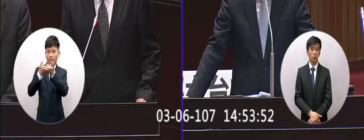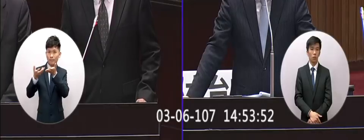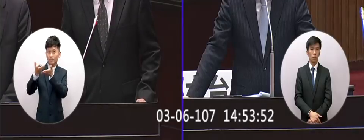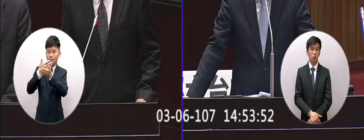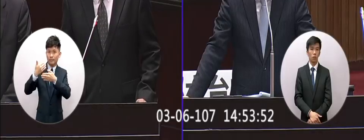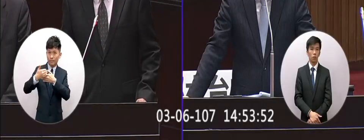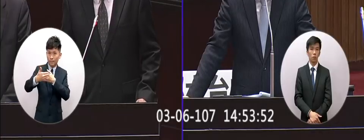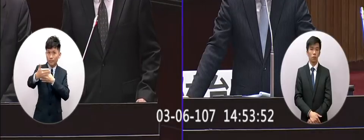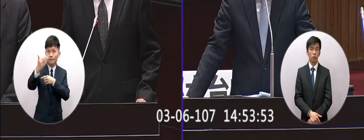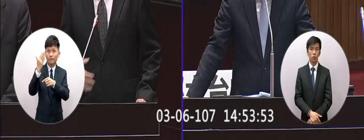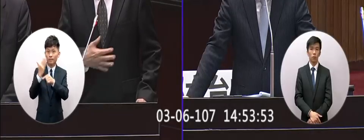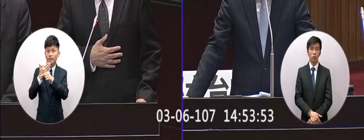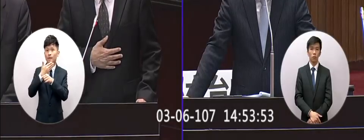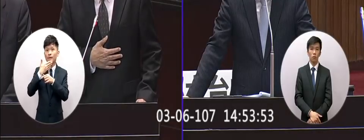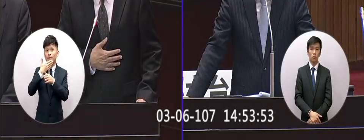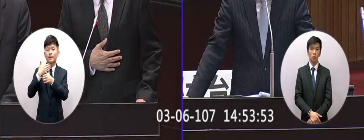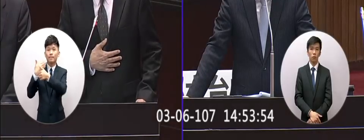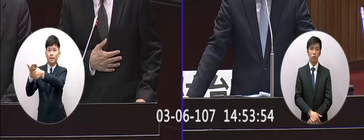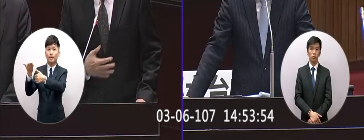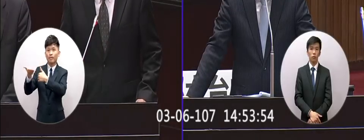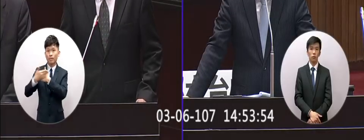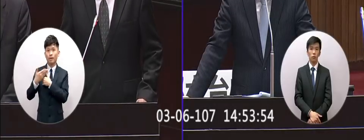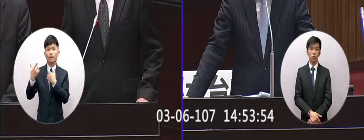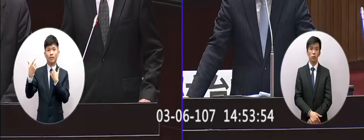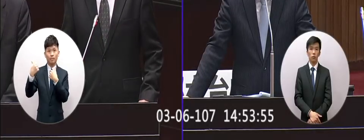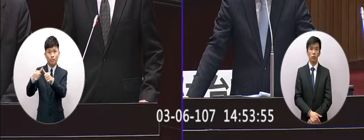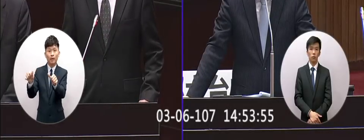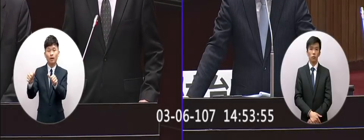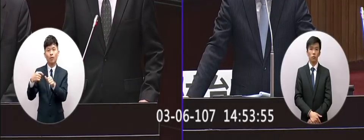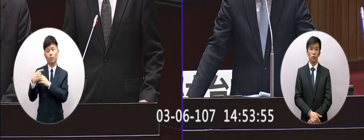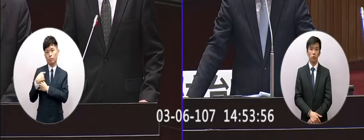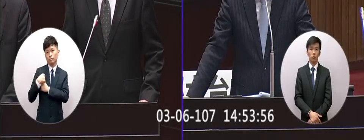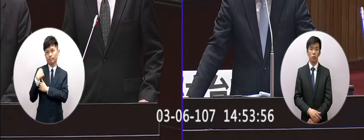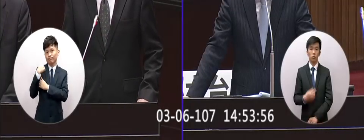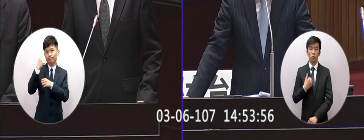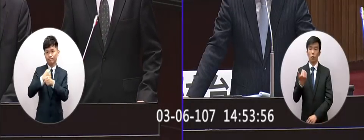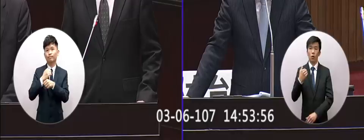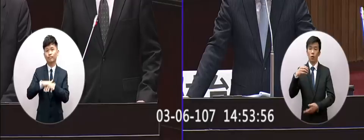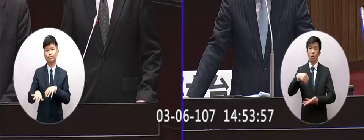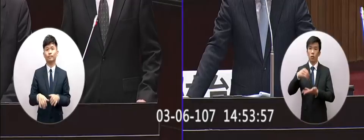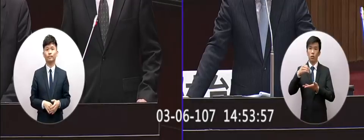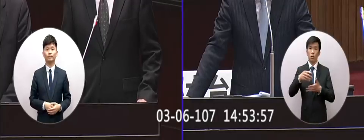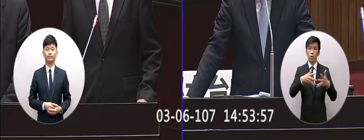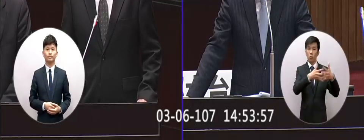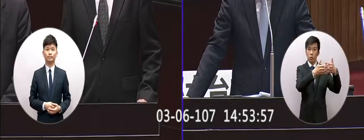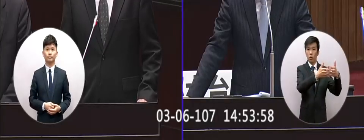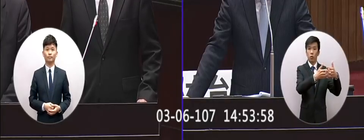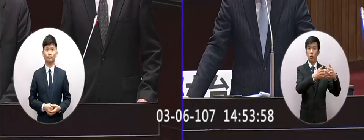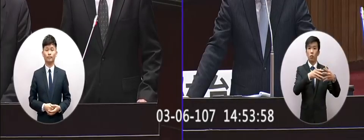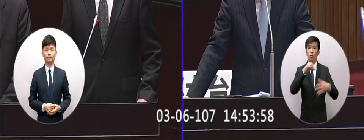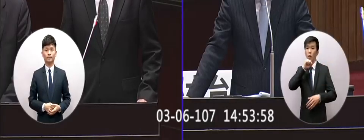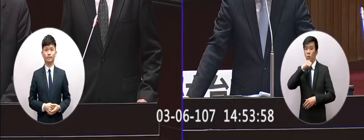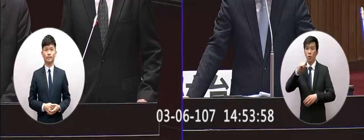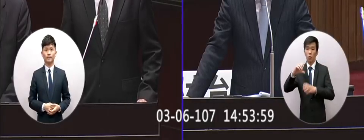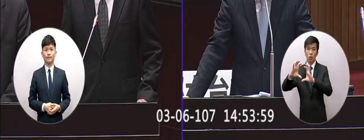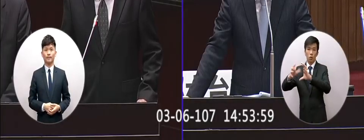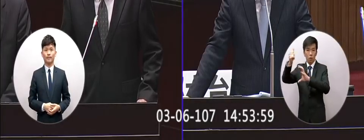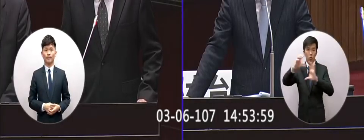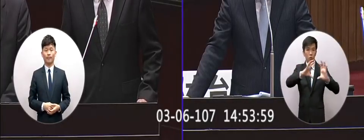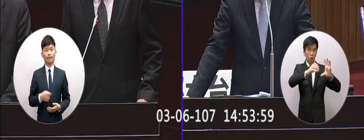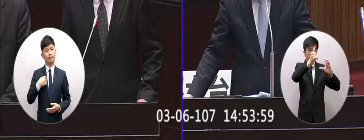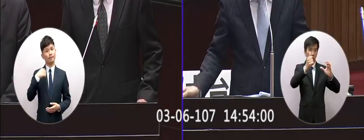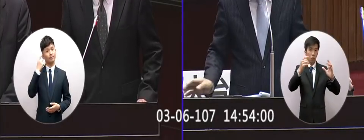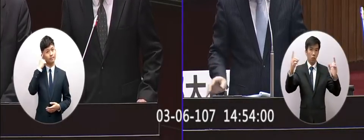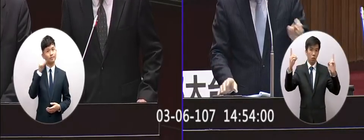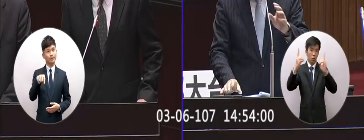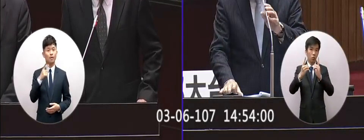符合双方的这个利益，那我们会尽量来做。 那我刚刚讲的川菜会有没有可能？你们有没有在规划当中？ 我想